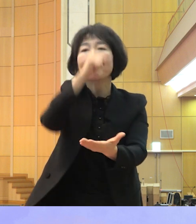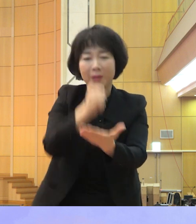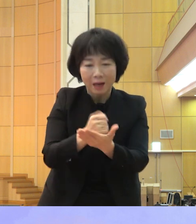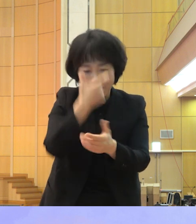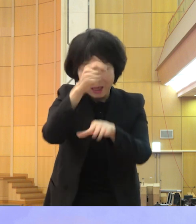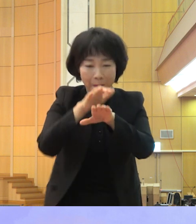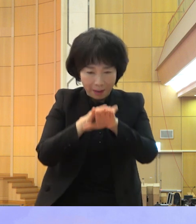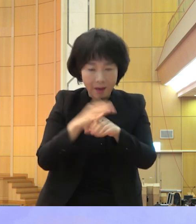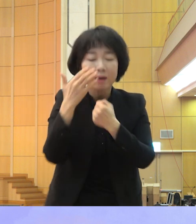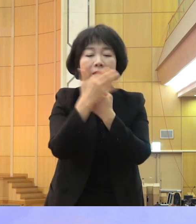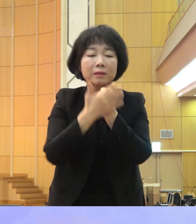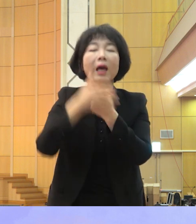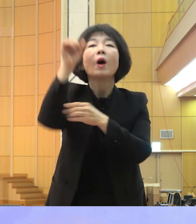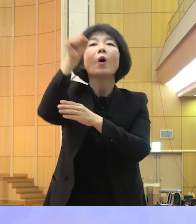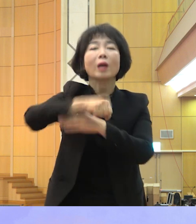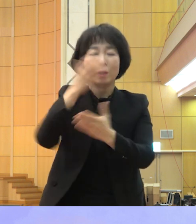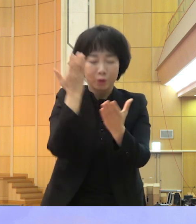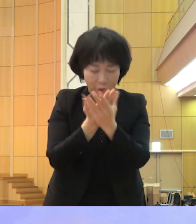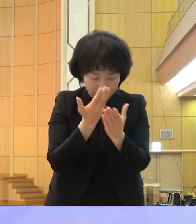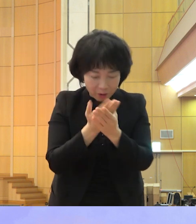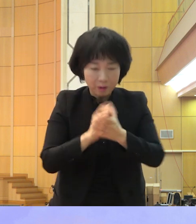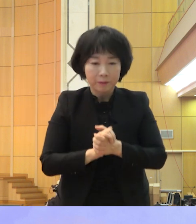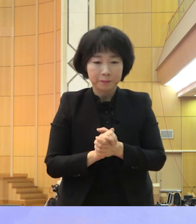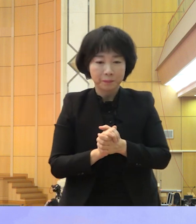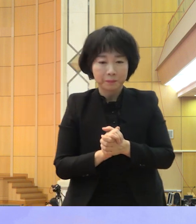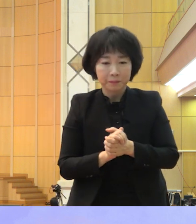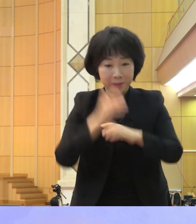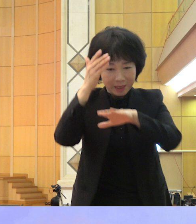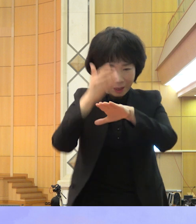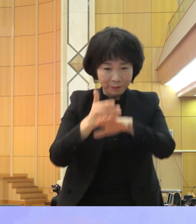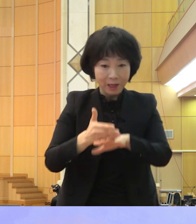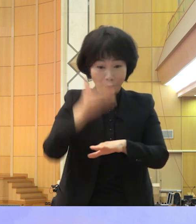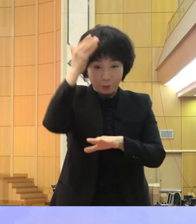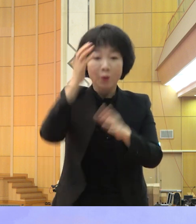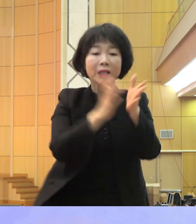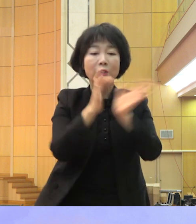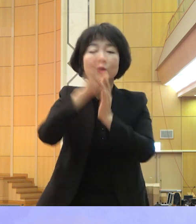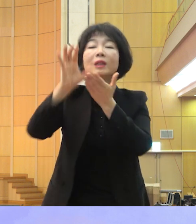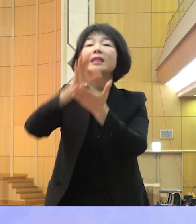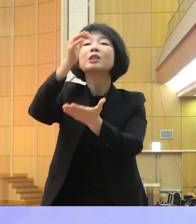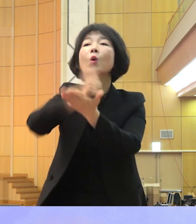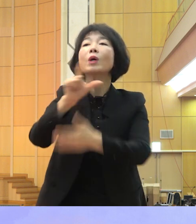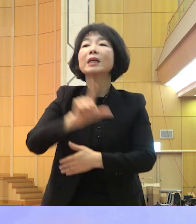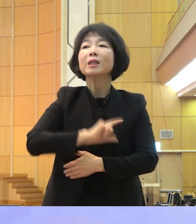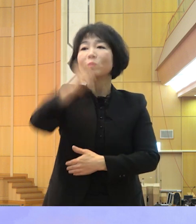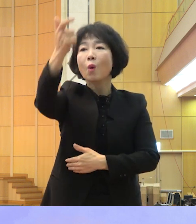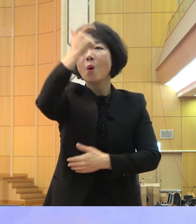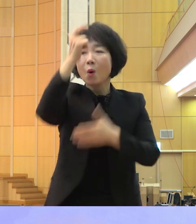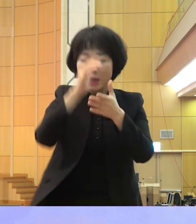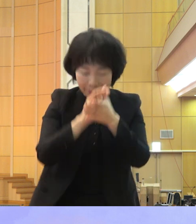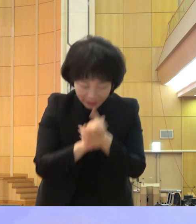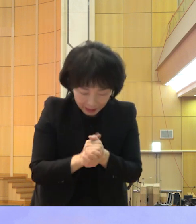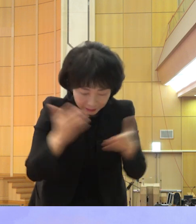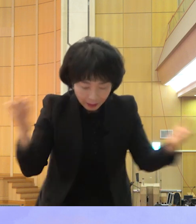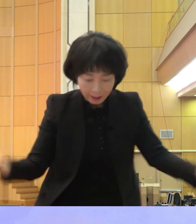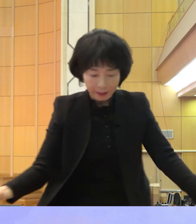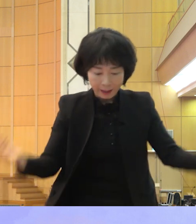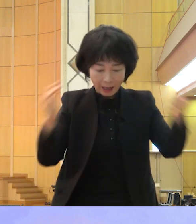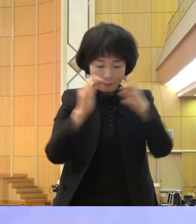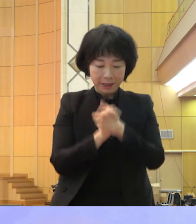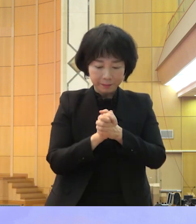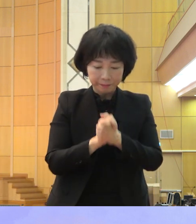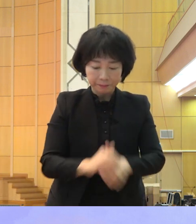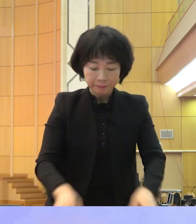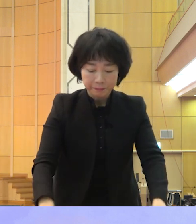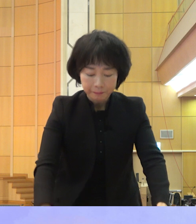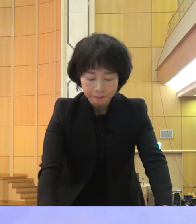합당한 예배로 은총 허락하여 주옵소서. 감사드리며 예수 그리스도 이름으로